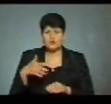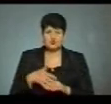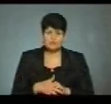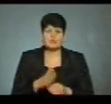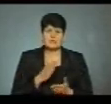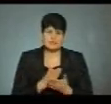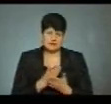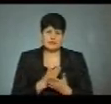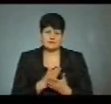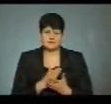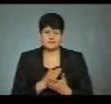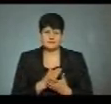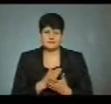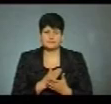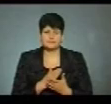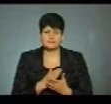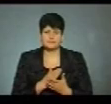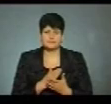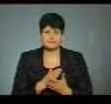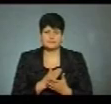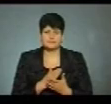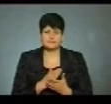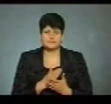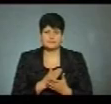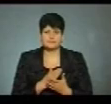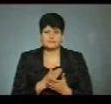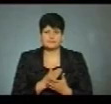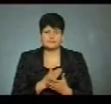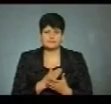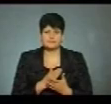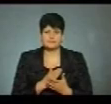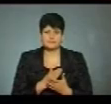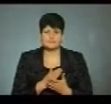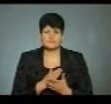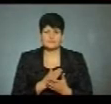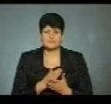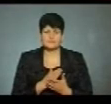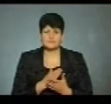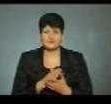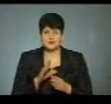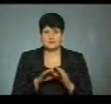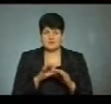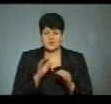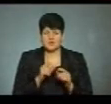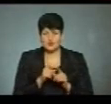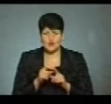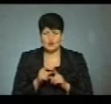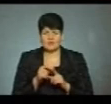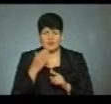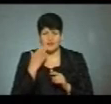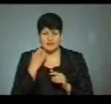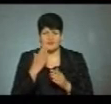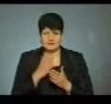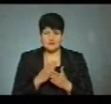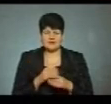такий прошарок. Так, якщо підбирати слово, таке саме легке сказати прошарок. Є такі